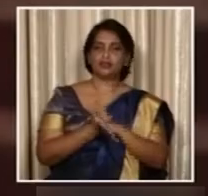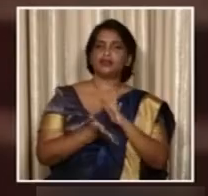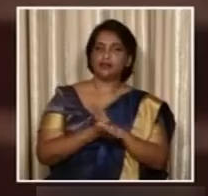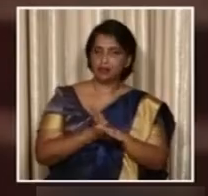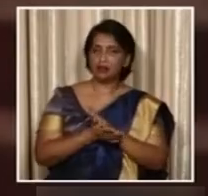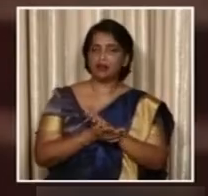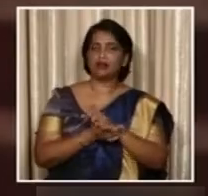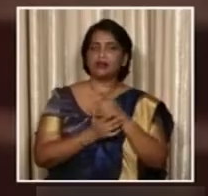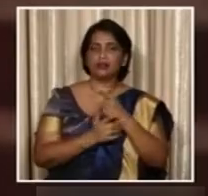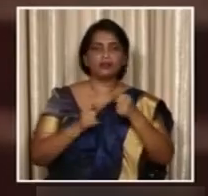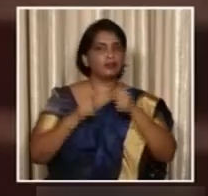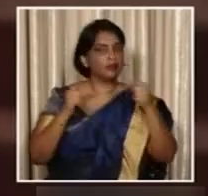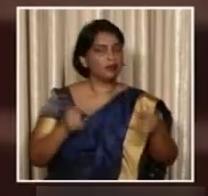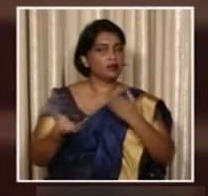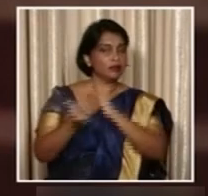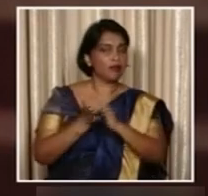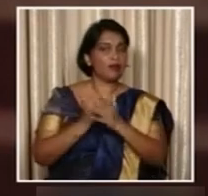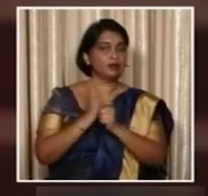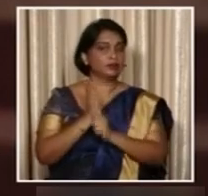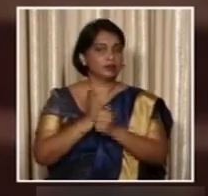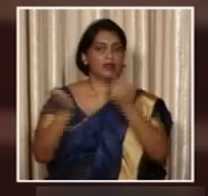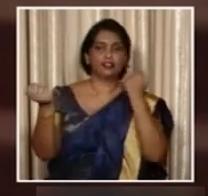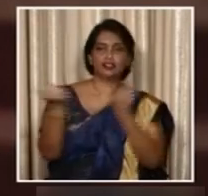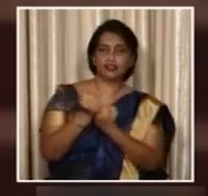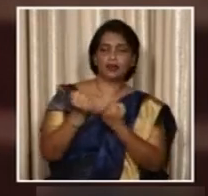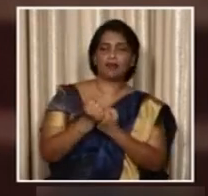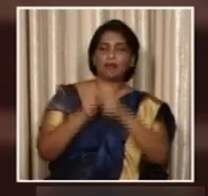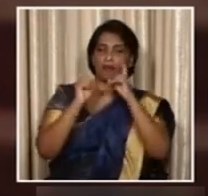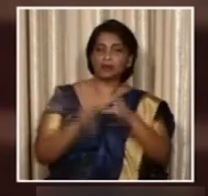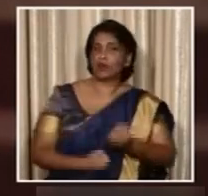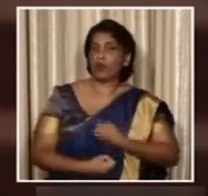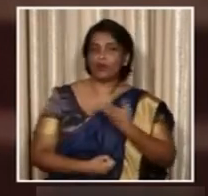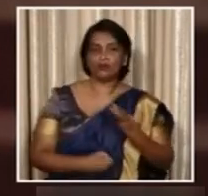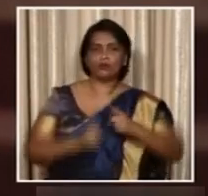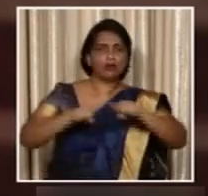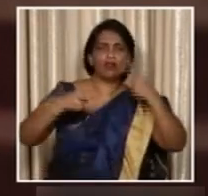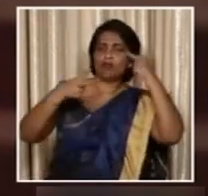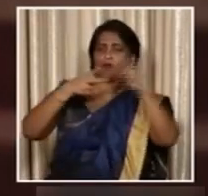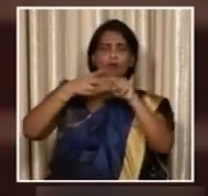අය. මේ විපක්ෂයට රැකවරණය දෙන්නේ පාතාලය. ඉතින් ඒක තමයි මේගොල්ලන්ගේ උනන්දු. නැත්නම් අනිත් දෙක ගැන